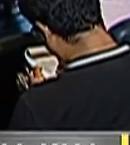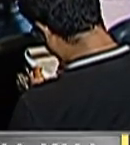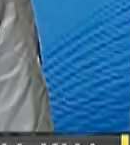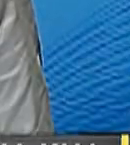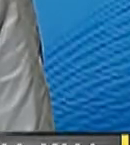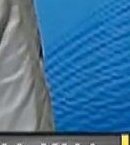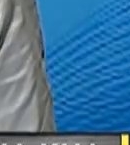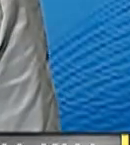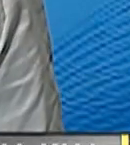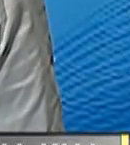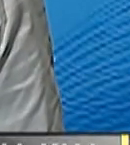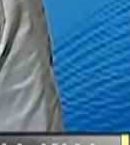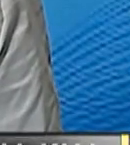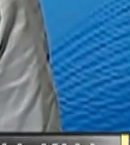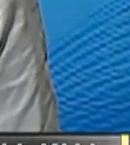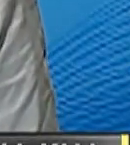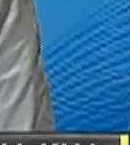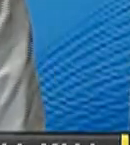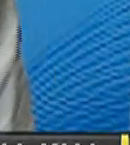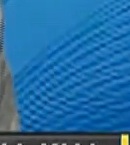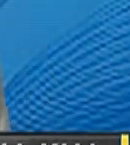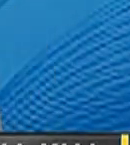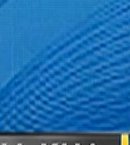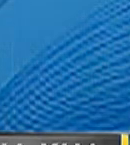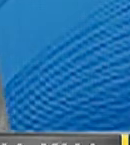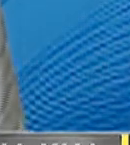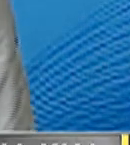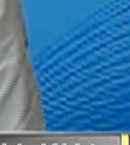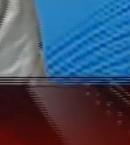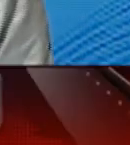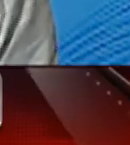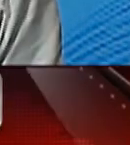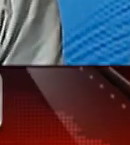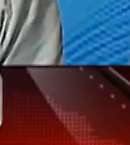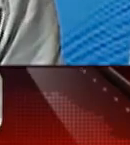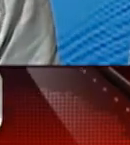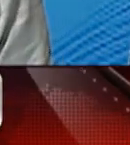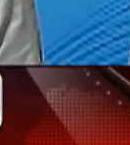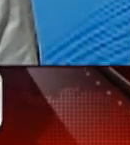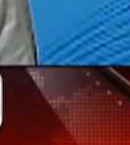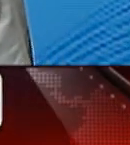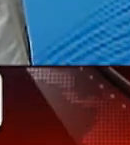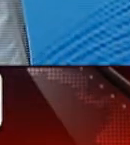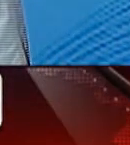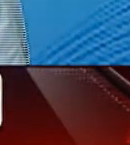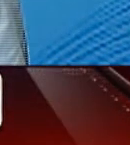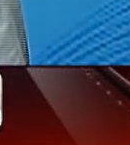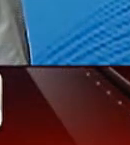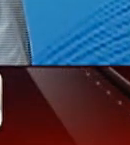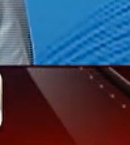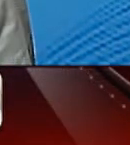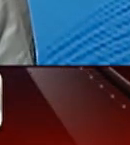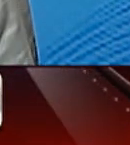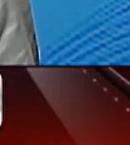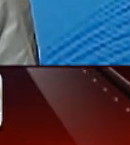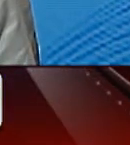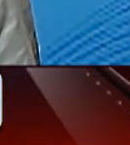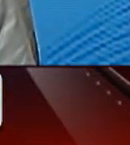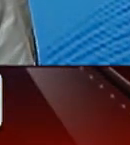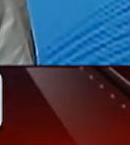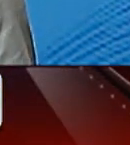pasti we are currently discussing with all our partners How best to deploy assets along the the two search